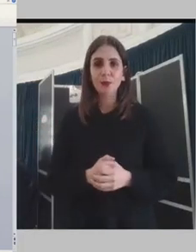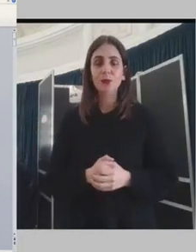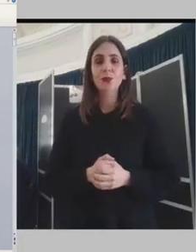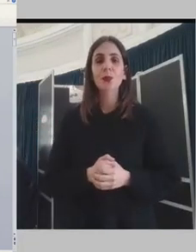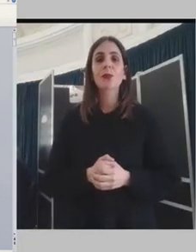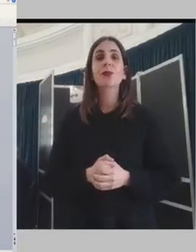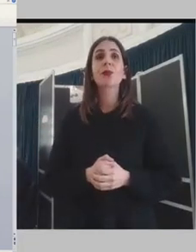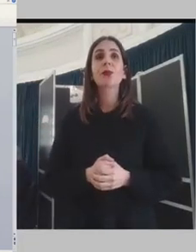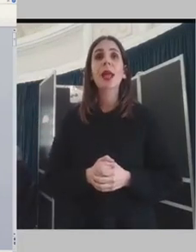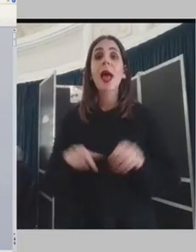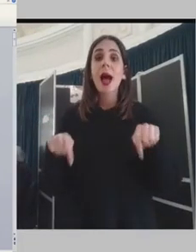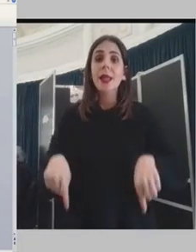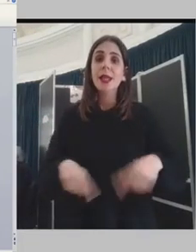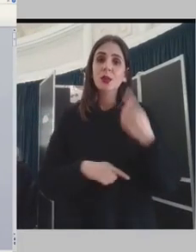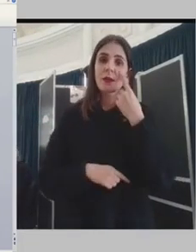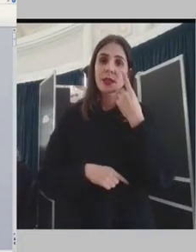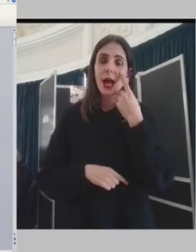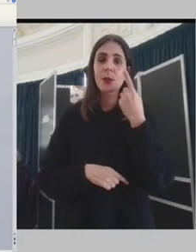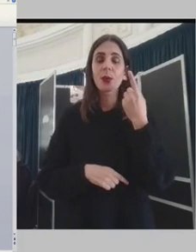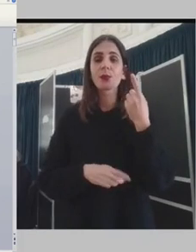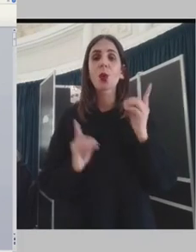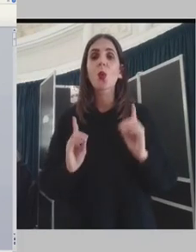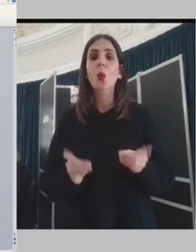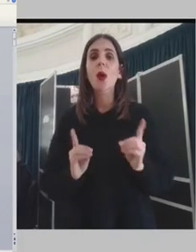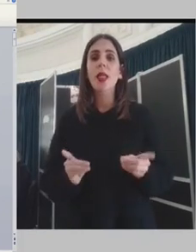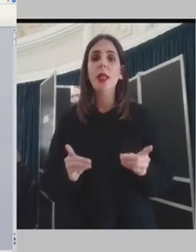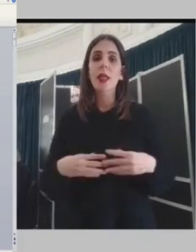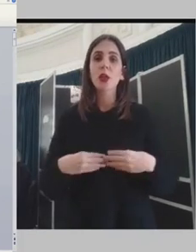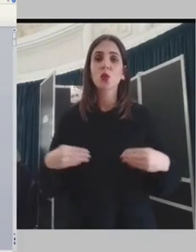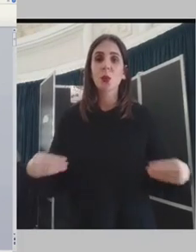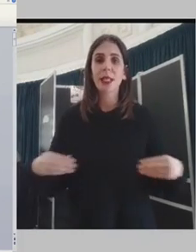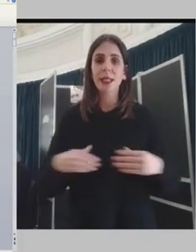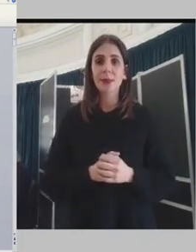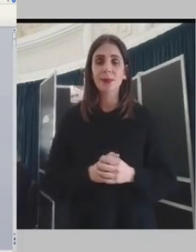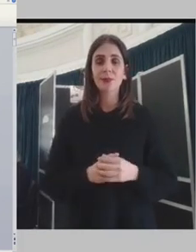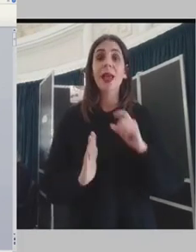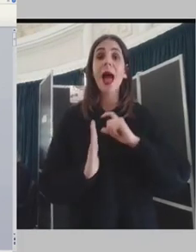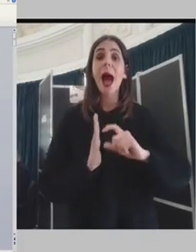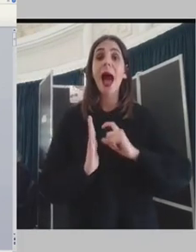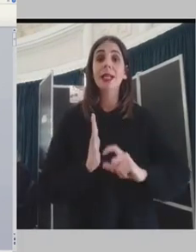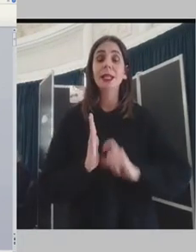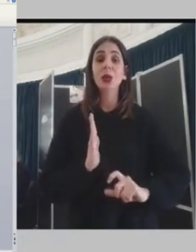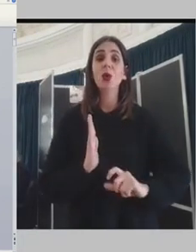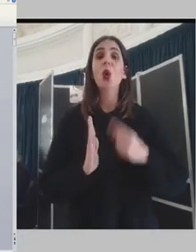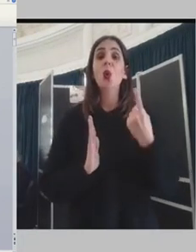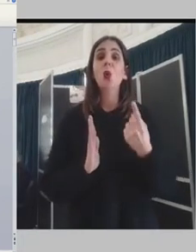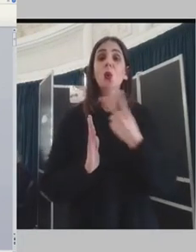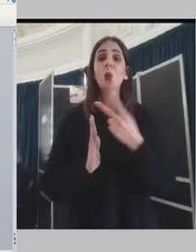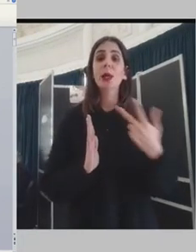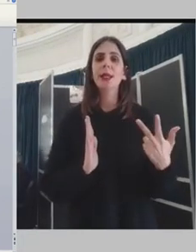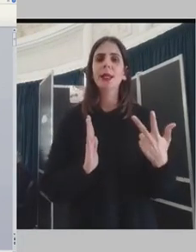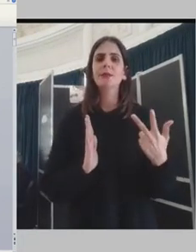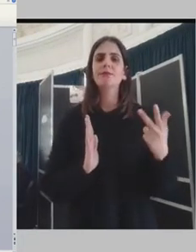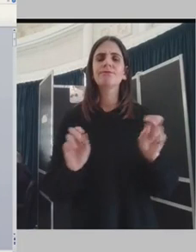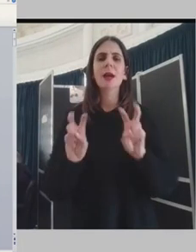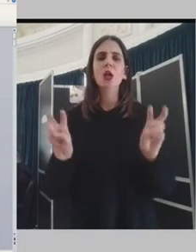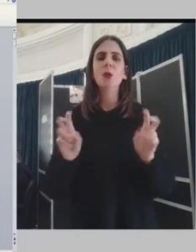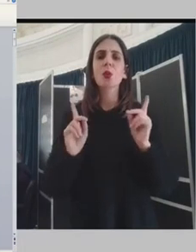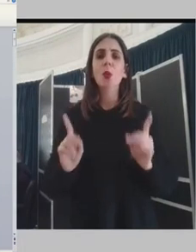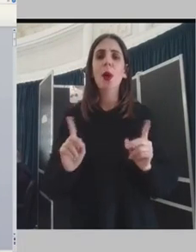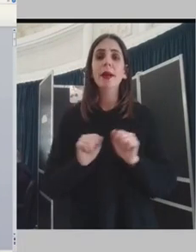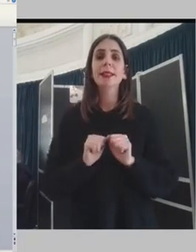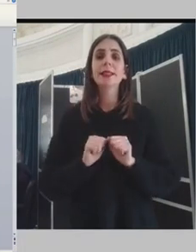quindi dove sono quali sono gli articoli. Nell'articolo 1, 2 e 3 si parla, come vedete, di diffusione, no?